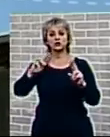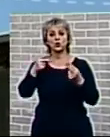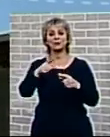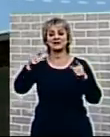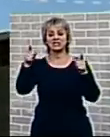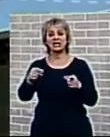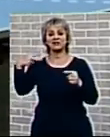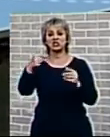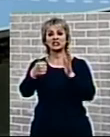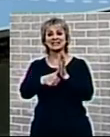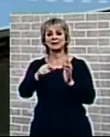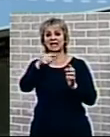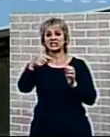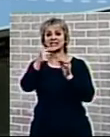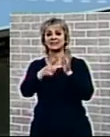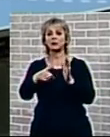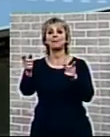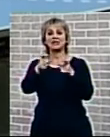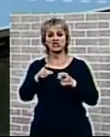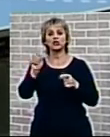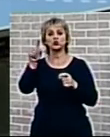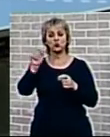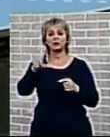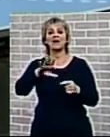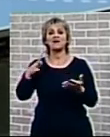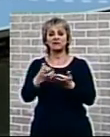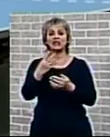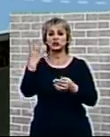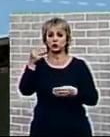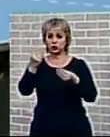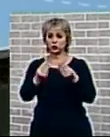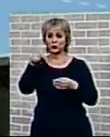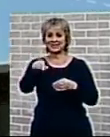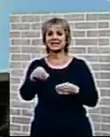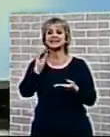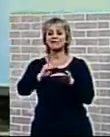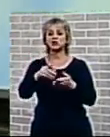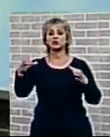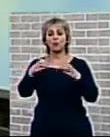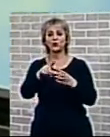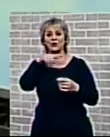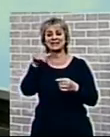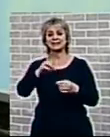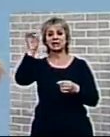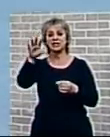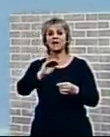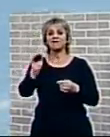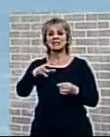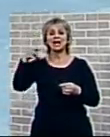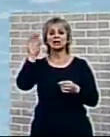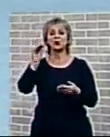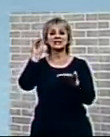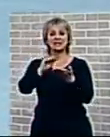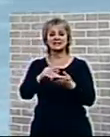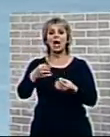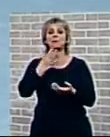сезоне 2016-17 притягивал золото и выиграл 4 турнира. Символическую сборную российского чемпионата Федерация гандбола